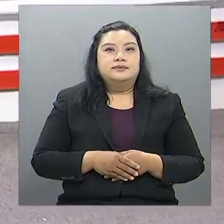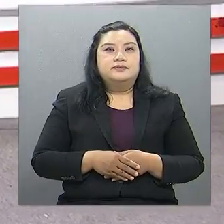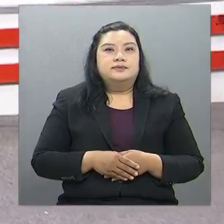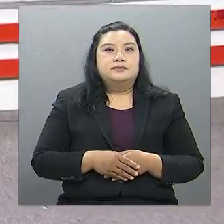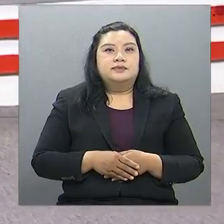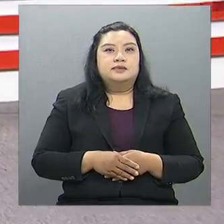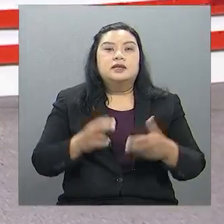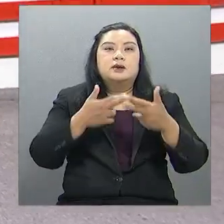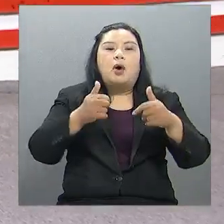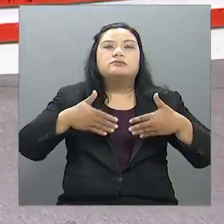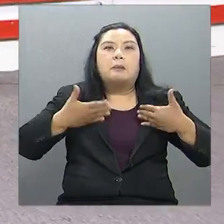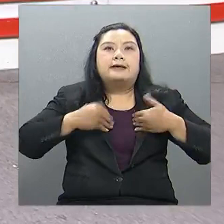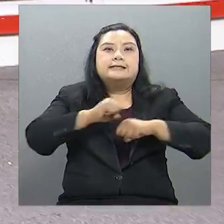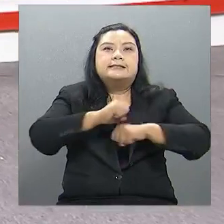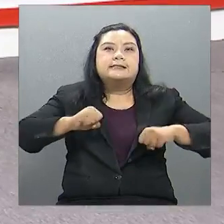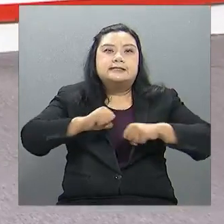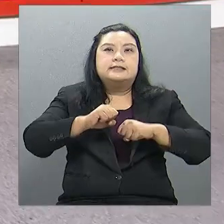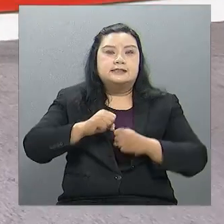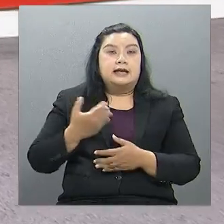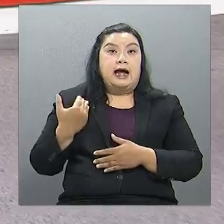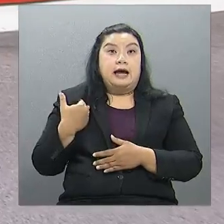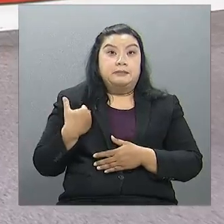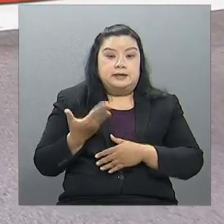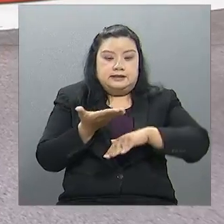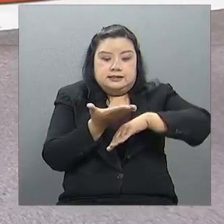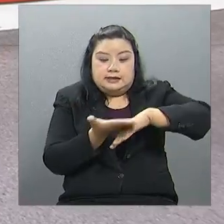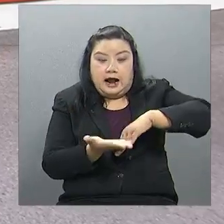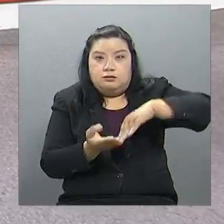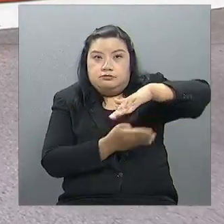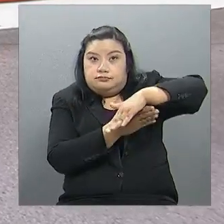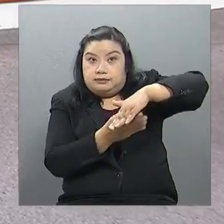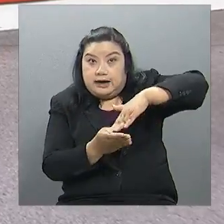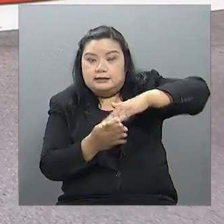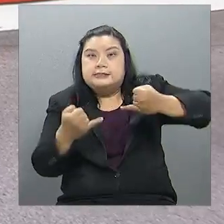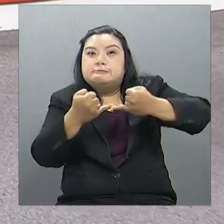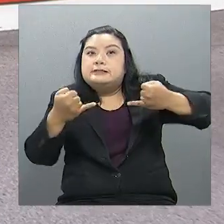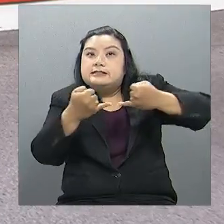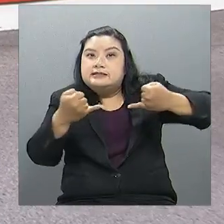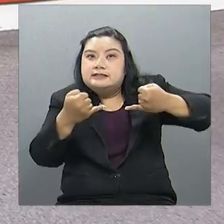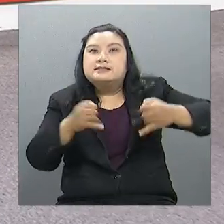แล้วก็เวลาเซ็ดหว่ายหว magnitude จะรือใช้เทลาโงคจะยืด at 100 หวายนาหายจะยดตเมื่เข่า so if่